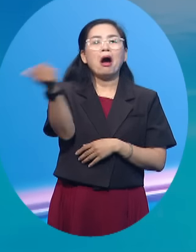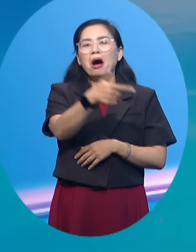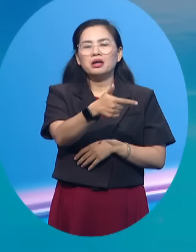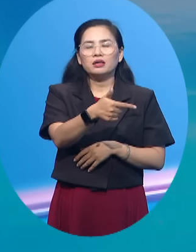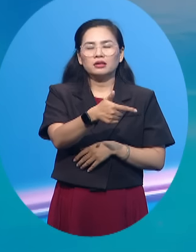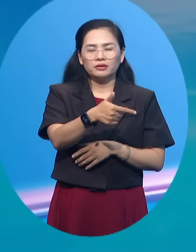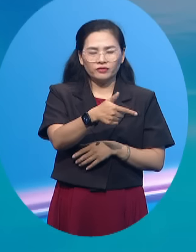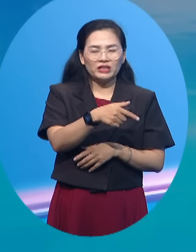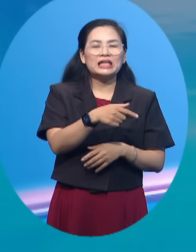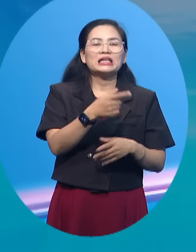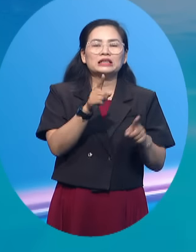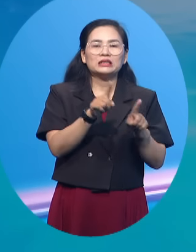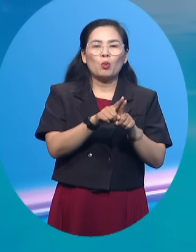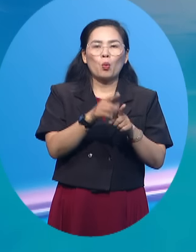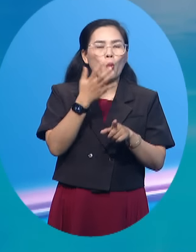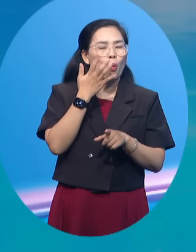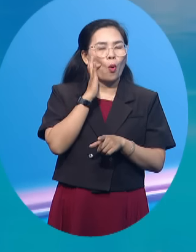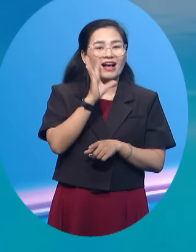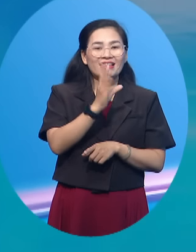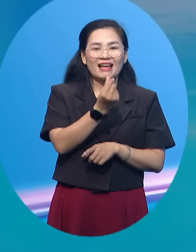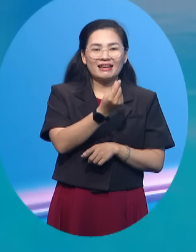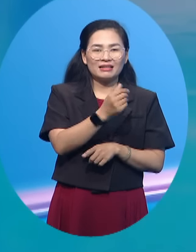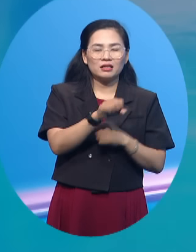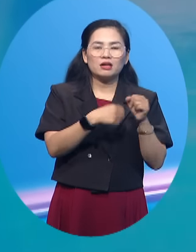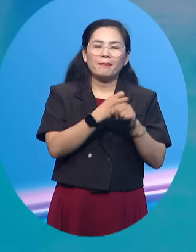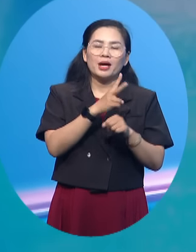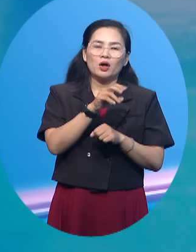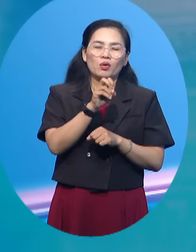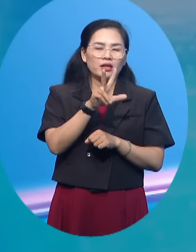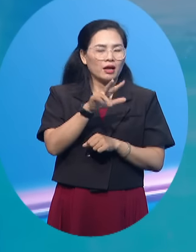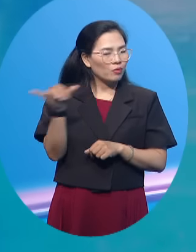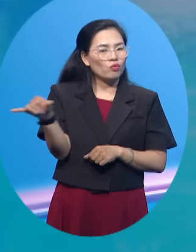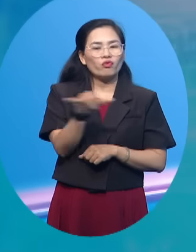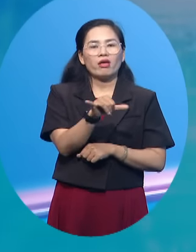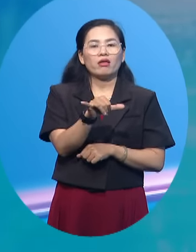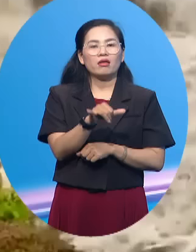với thiệt hại kinh tế từ cuộc khủng hoảng tài chính toàn cầu năm 2008.